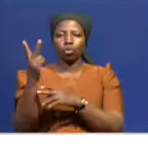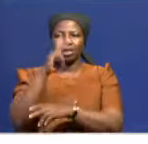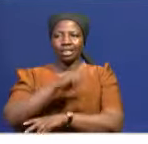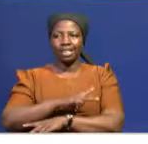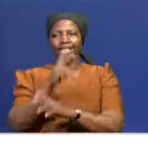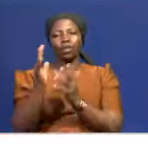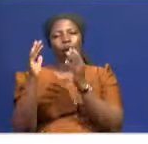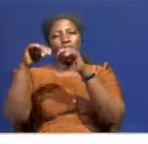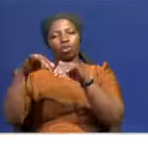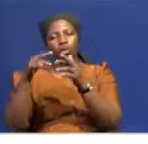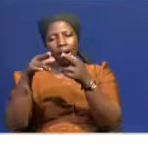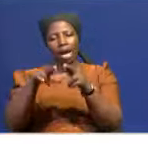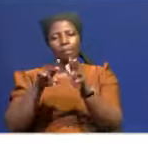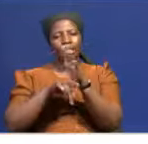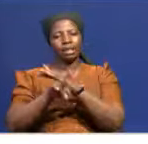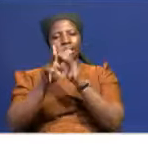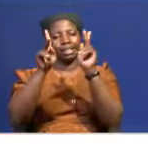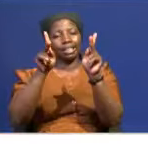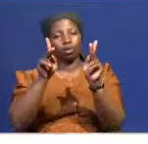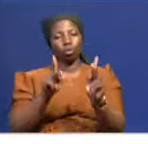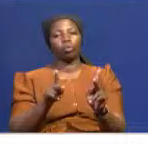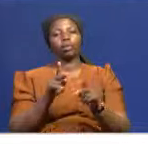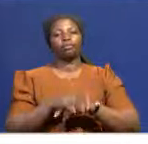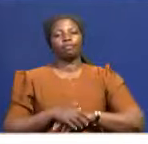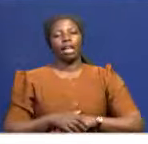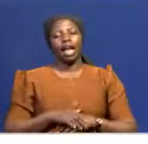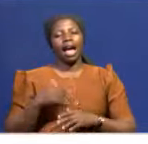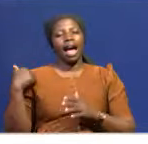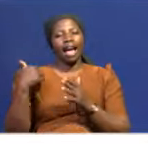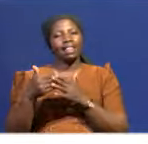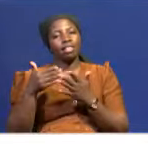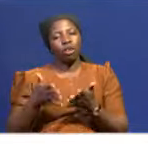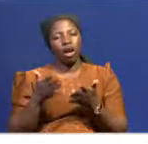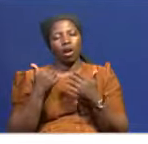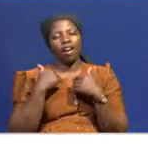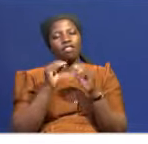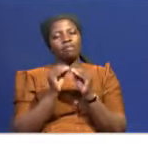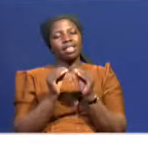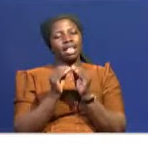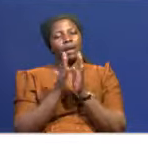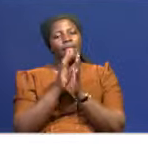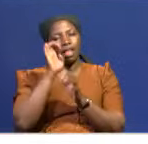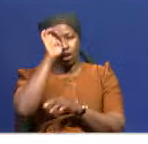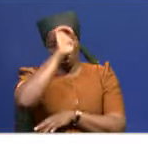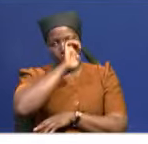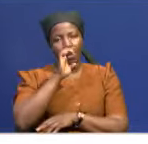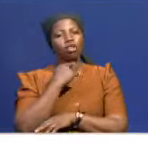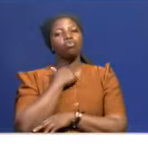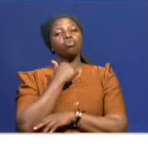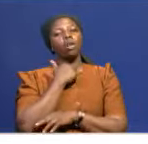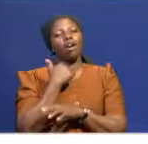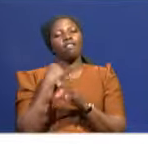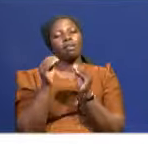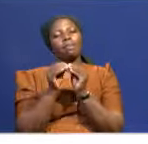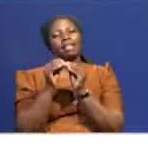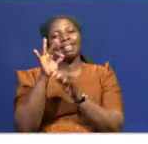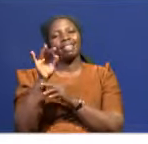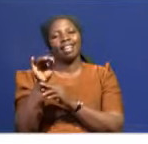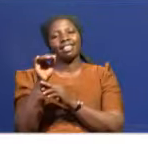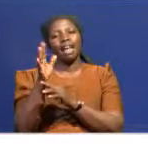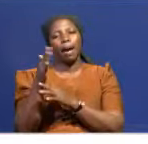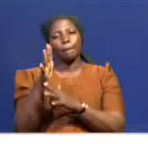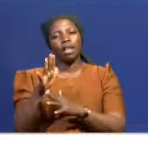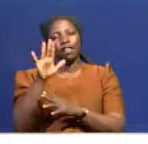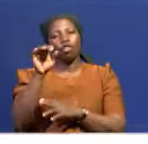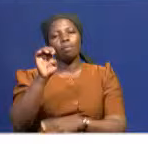had a meeting, Jeff has told you, with the European Union. Yeah, we met over 30 ambassadors from the EU. They have